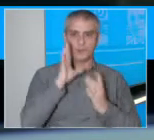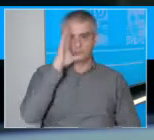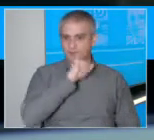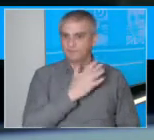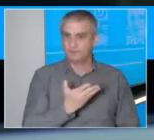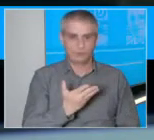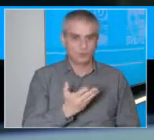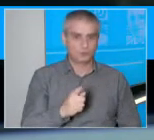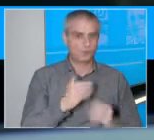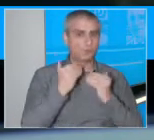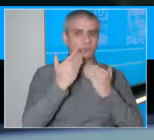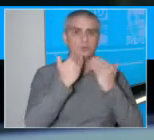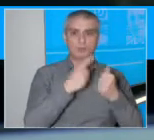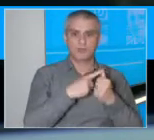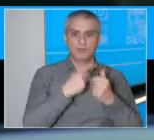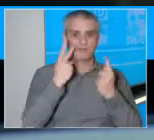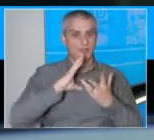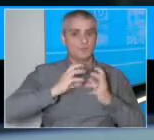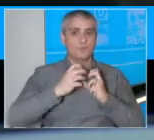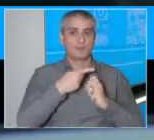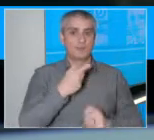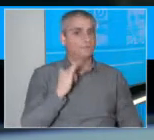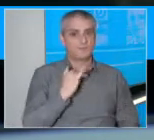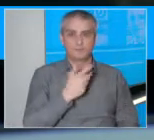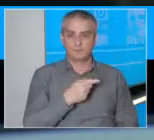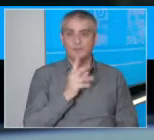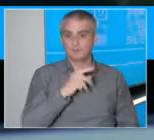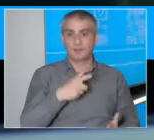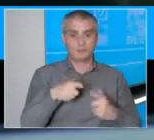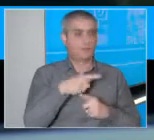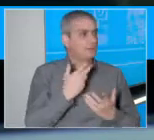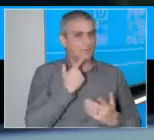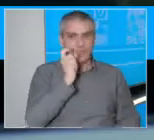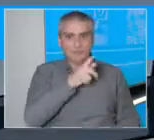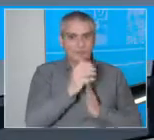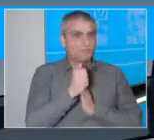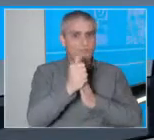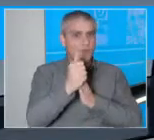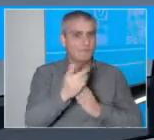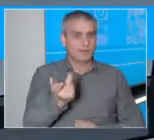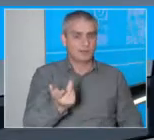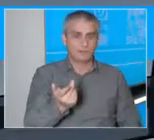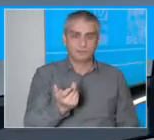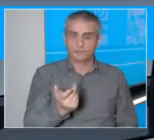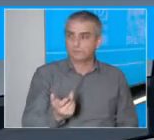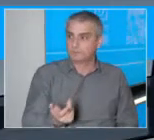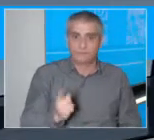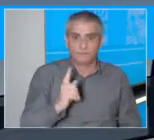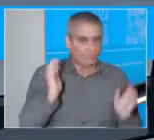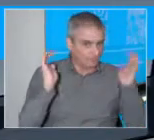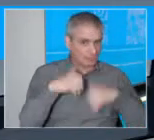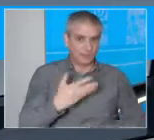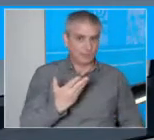תפיסות פוסט-מודרניות וערכים מעוותים. איזה יכולת עמידה? מול מעגלי... אתה מתאר בן אדם שמוביל את זה, לא קרס